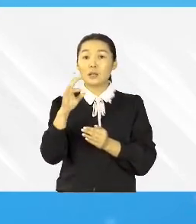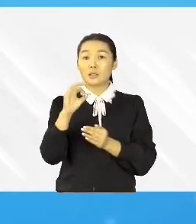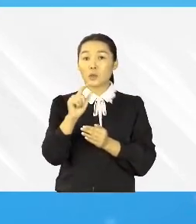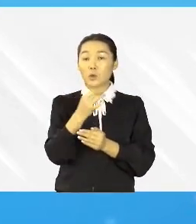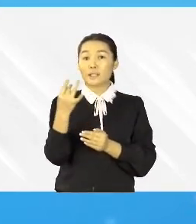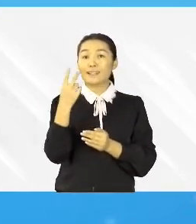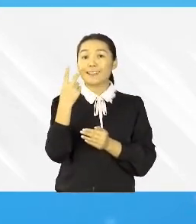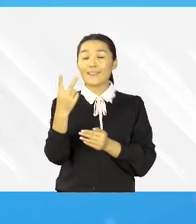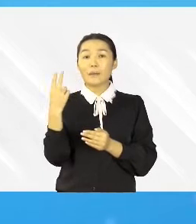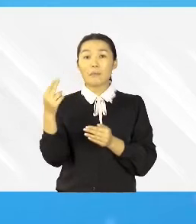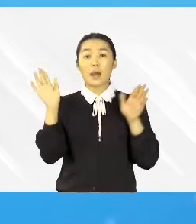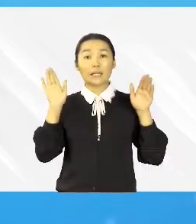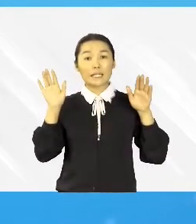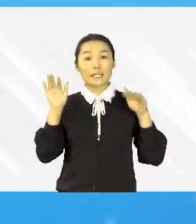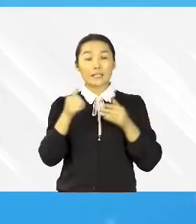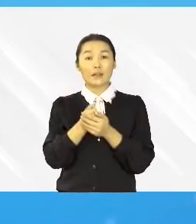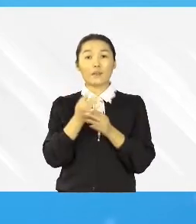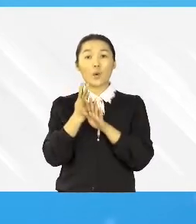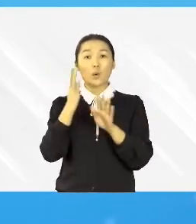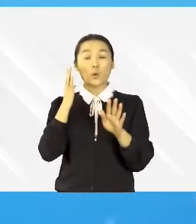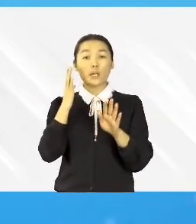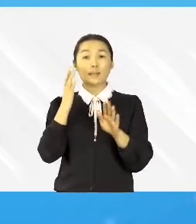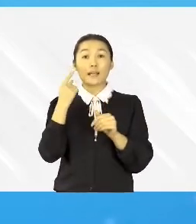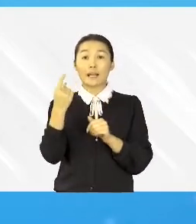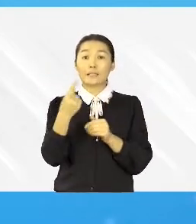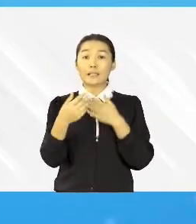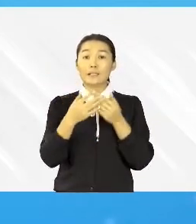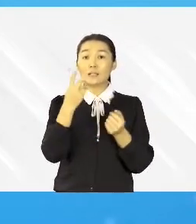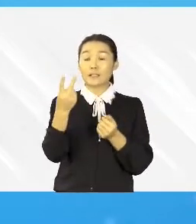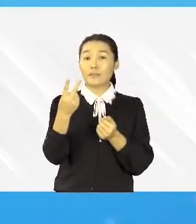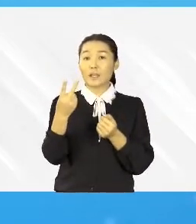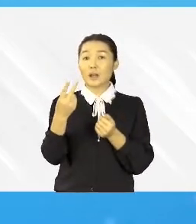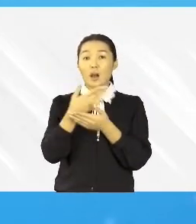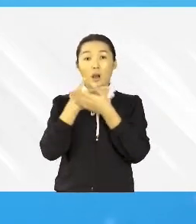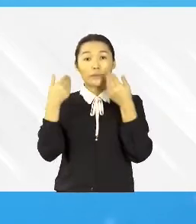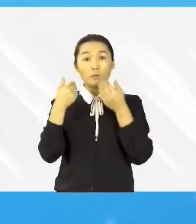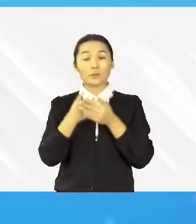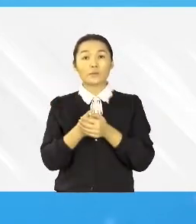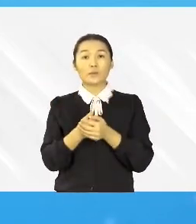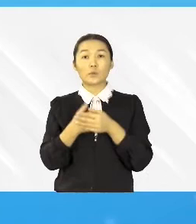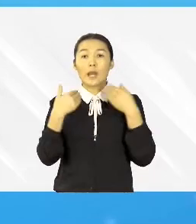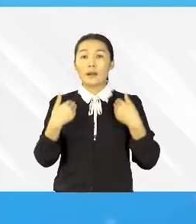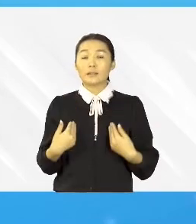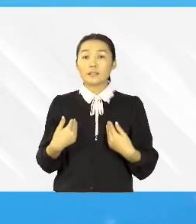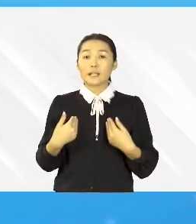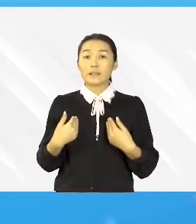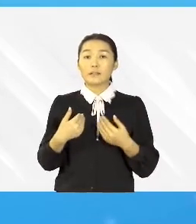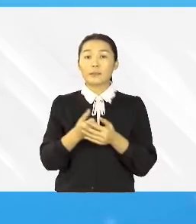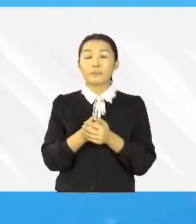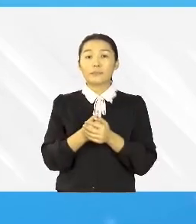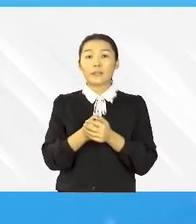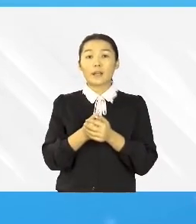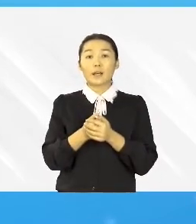крыльев. У ряда форм одна или две, или обе отсутствуют. Сегментированное тело с членистыми